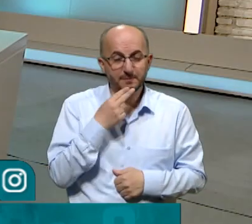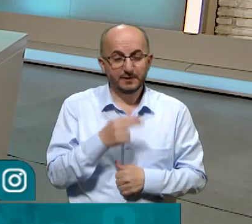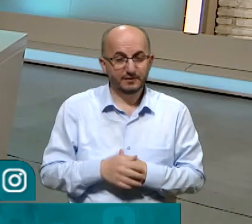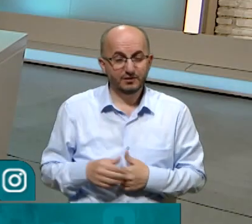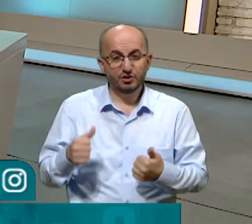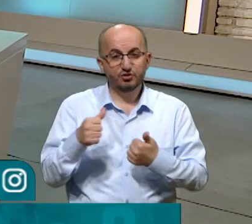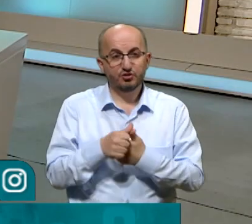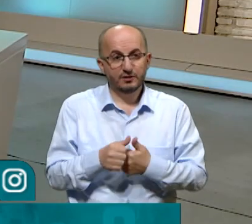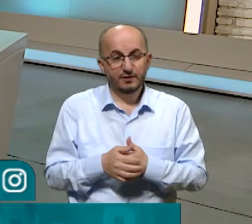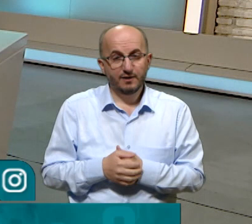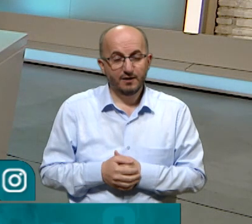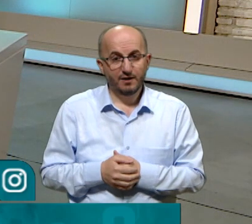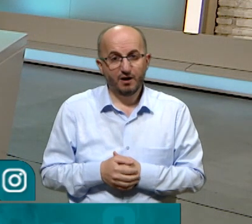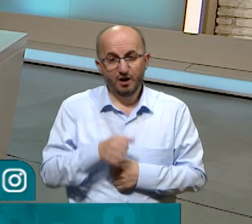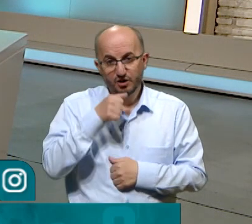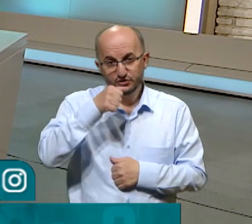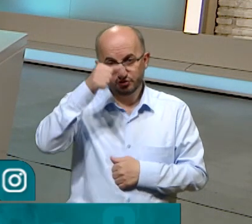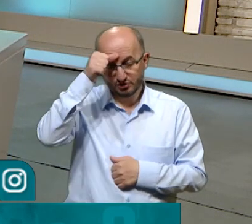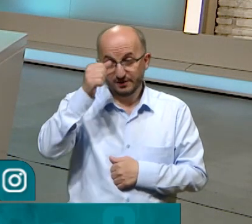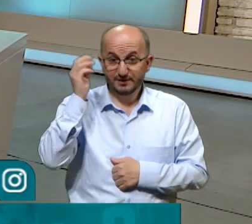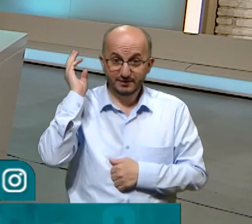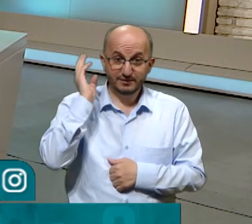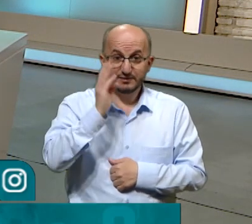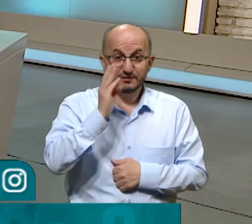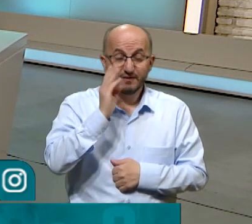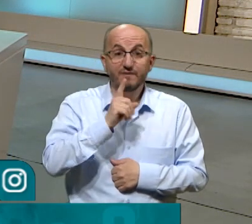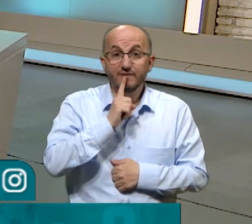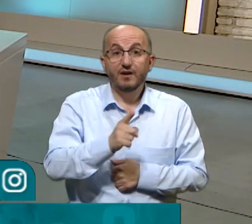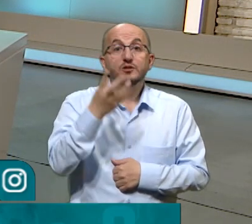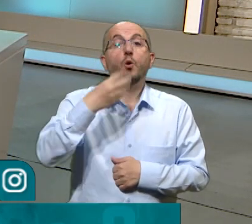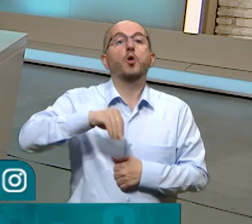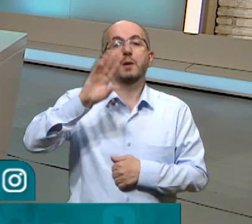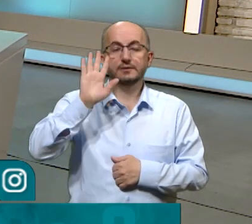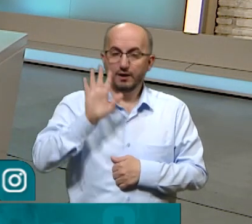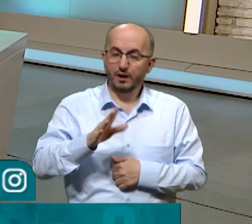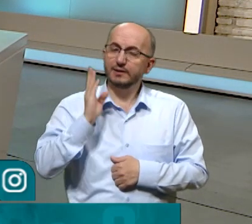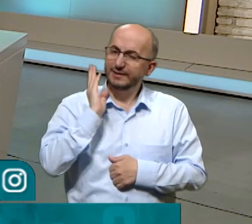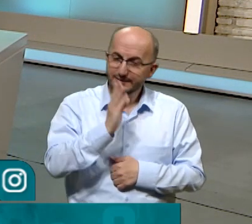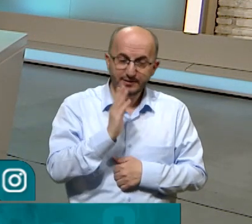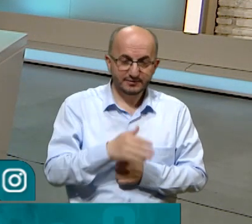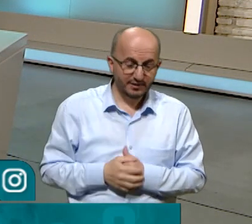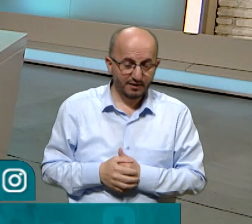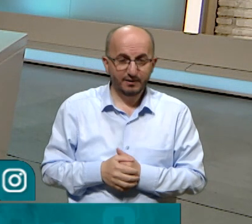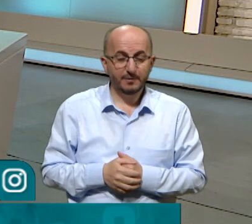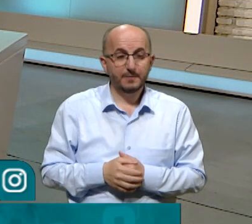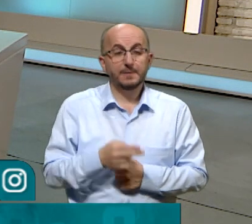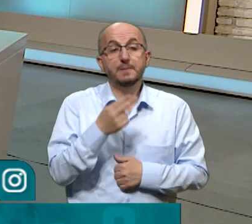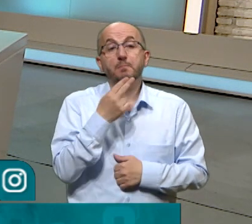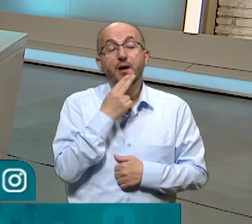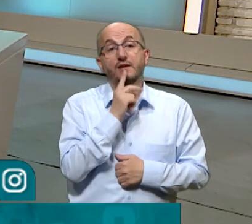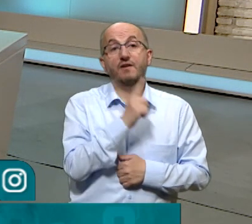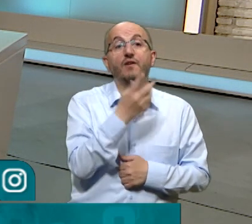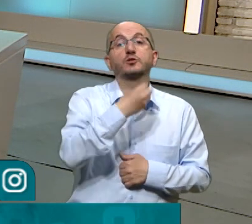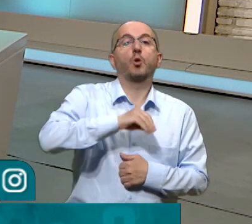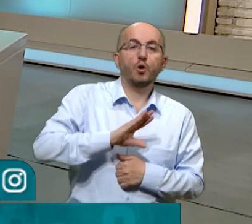eşiyle Hacca gidip farz olmadığı halde giderse yani bayana farkı